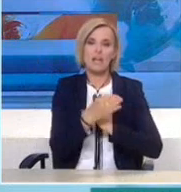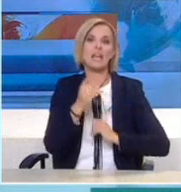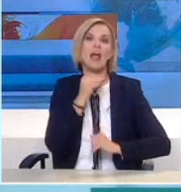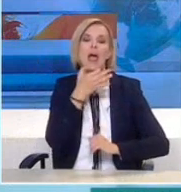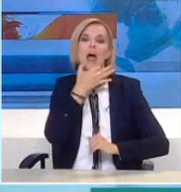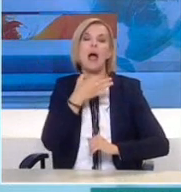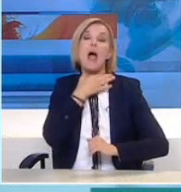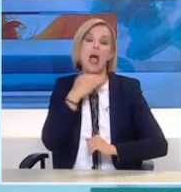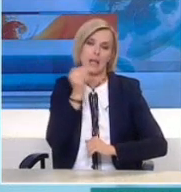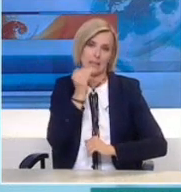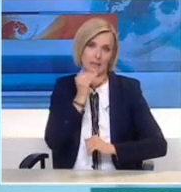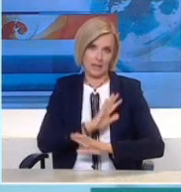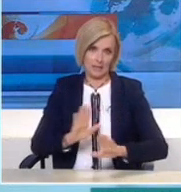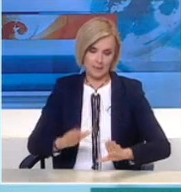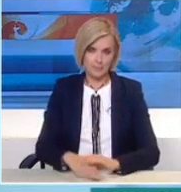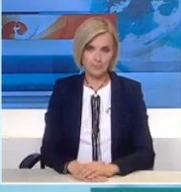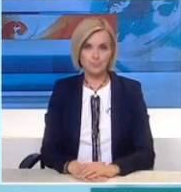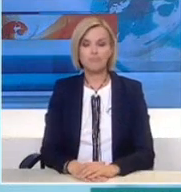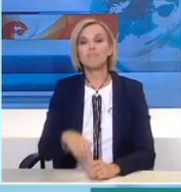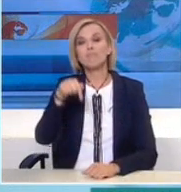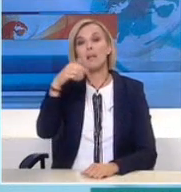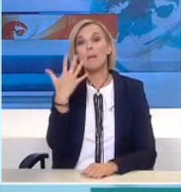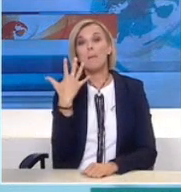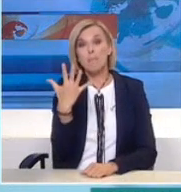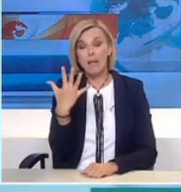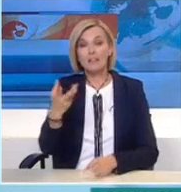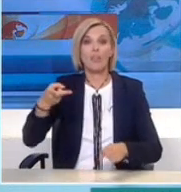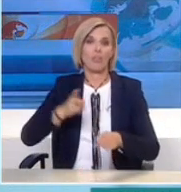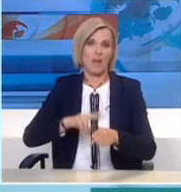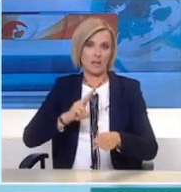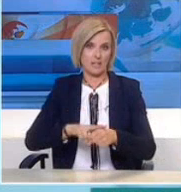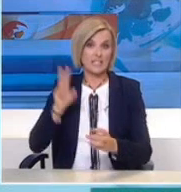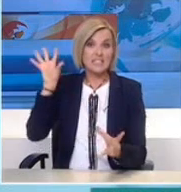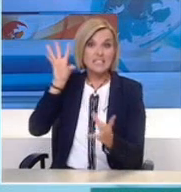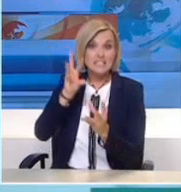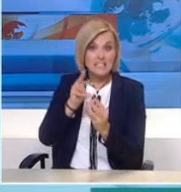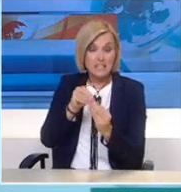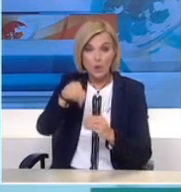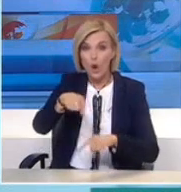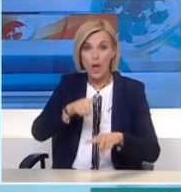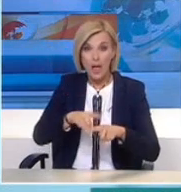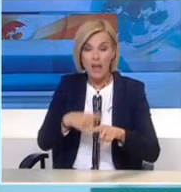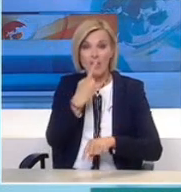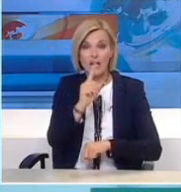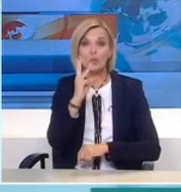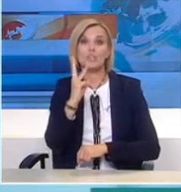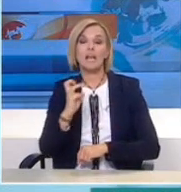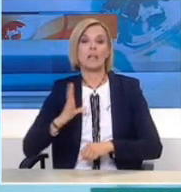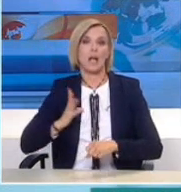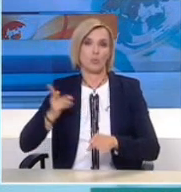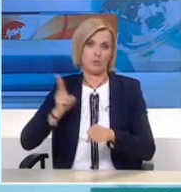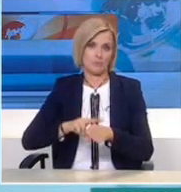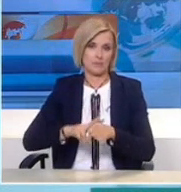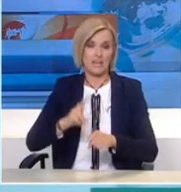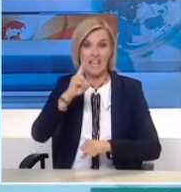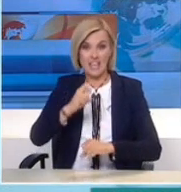Τέλος, έχουμε ακόμα 5 καταγεγραμμένους θανάτους και συνολικά 130 θανάτους στη χώρα. 34, δηλαδή το